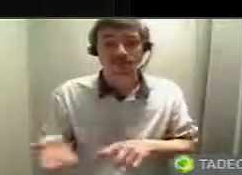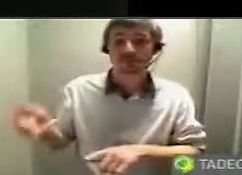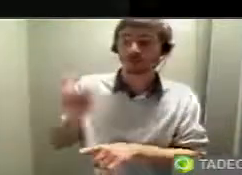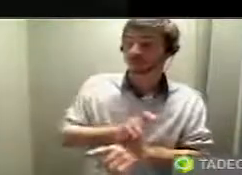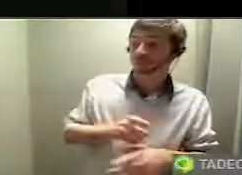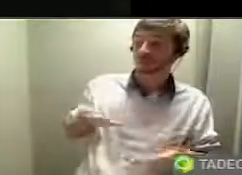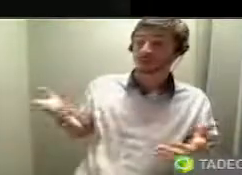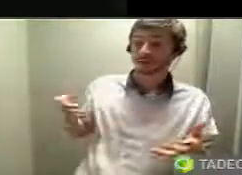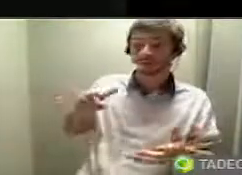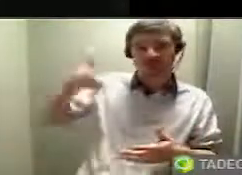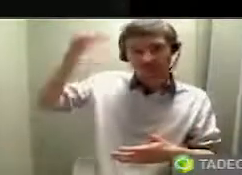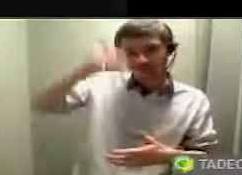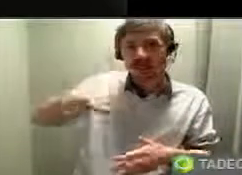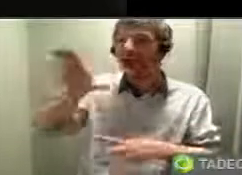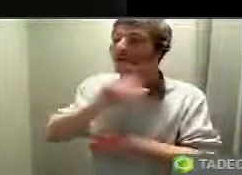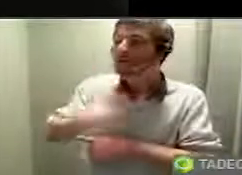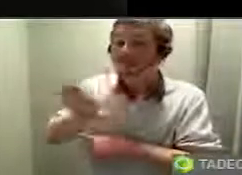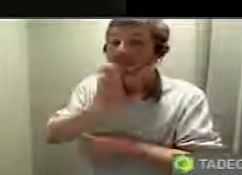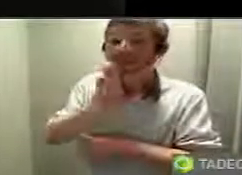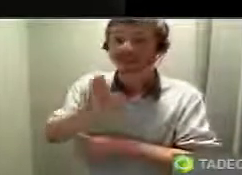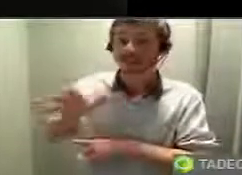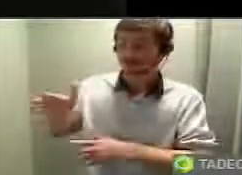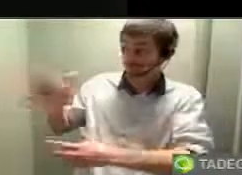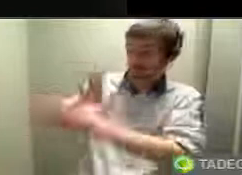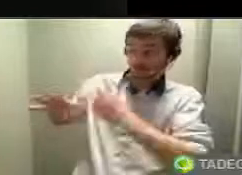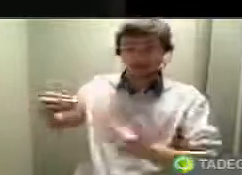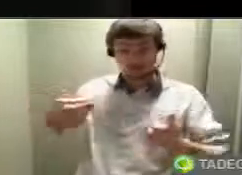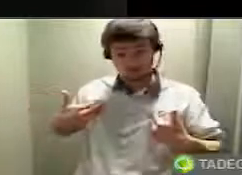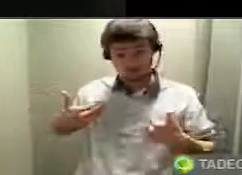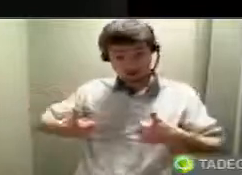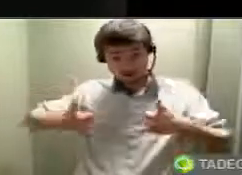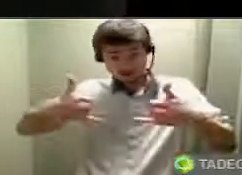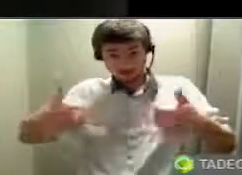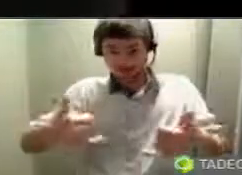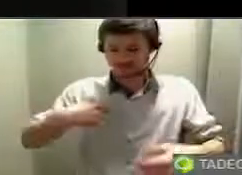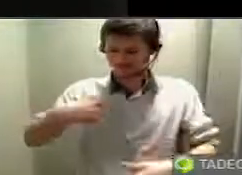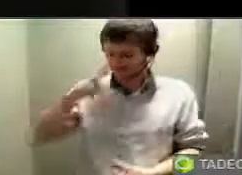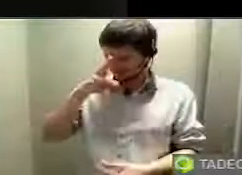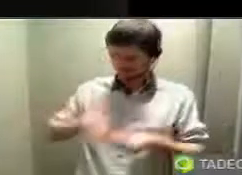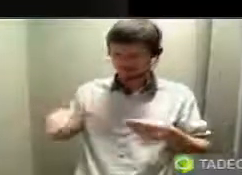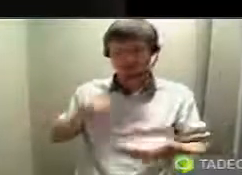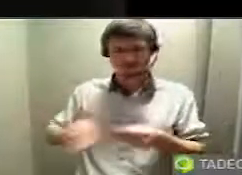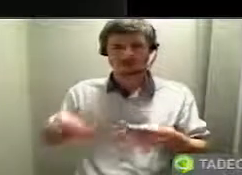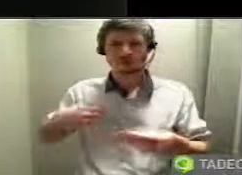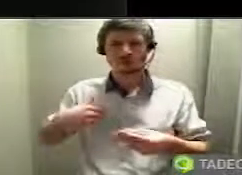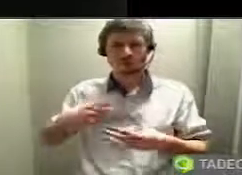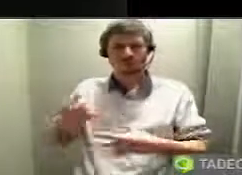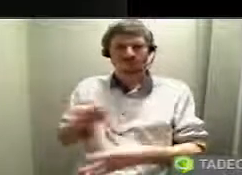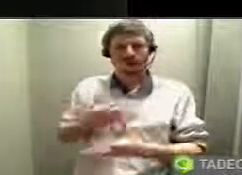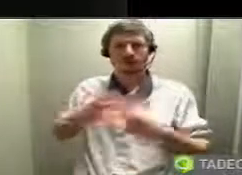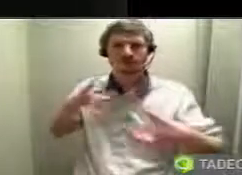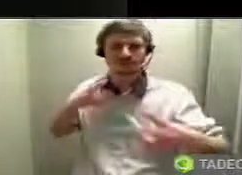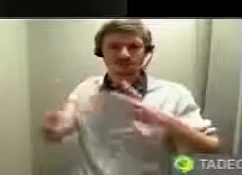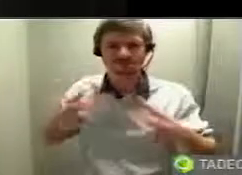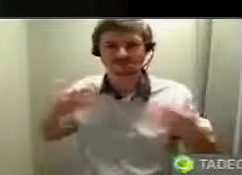cet après-midi que c'était moi qui allais donner le prix, je me suis dit, mais je suis britannique et c'est un prix français. Mais